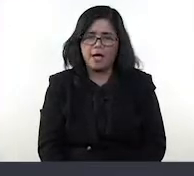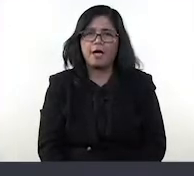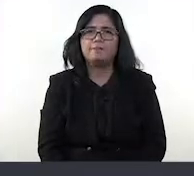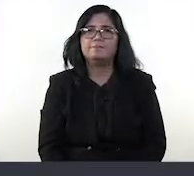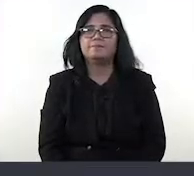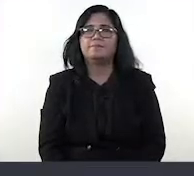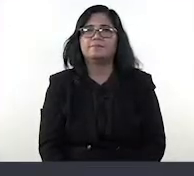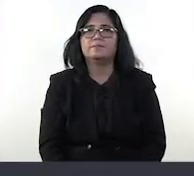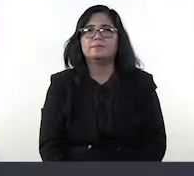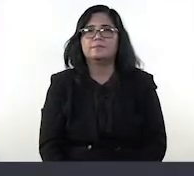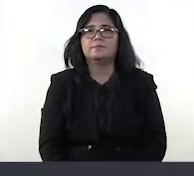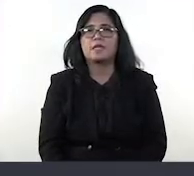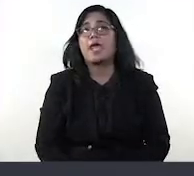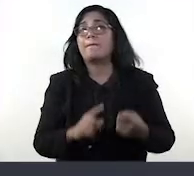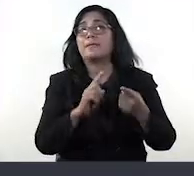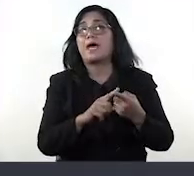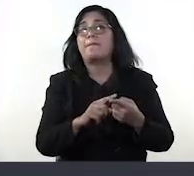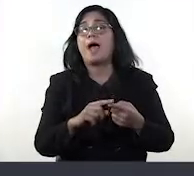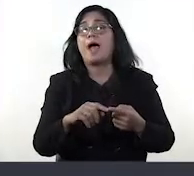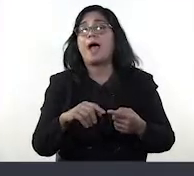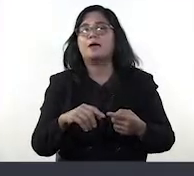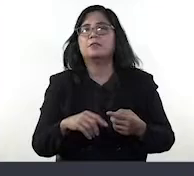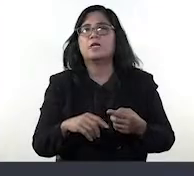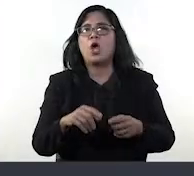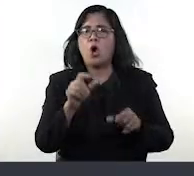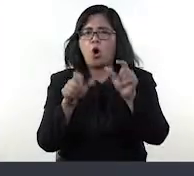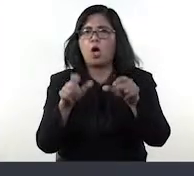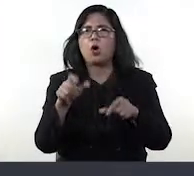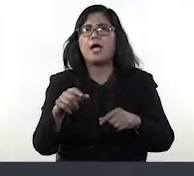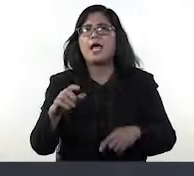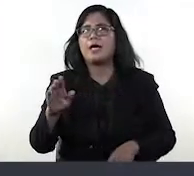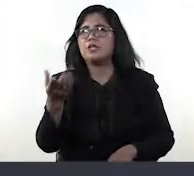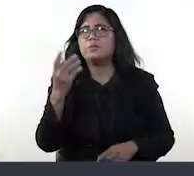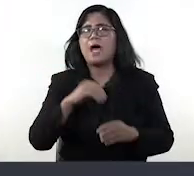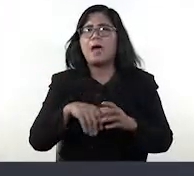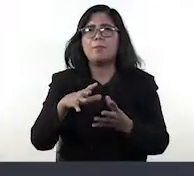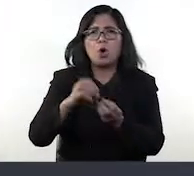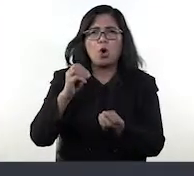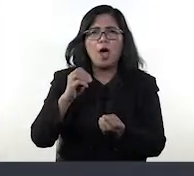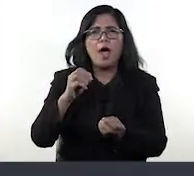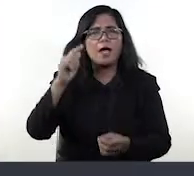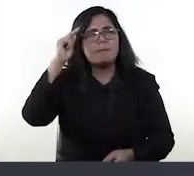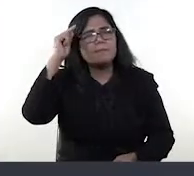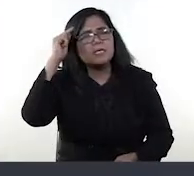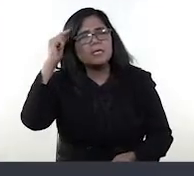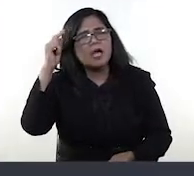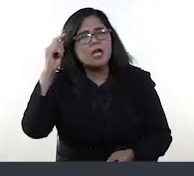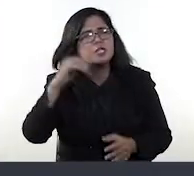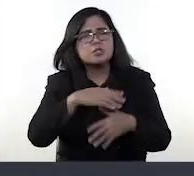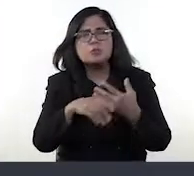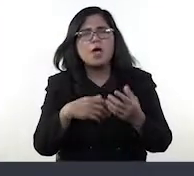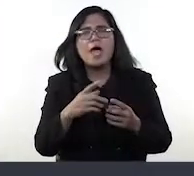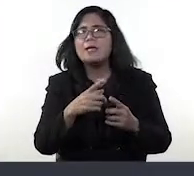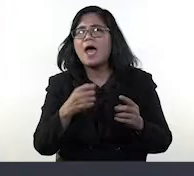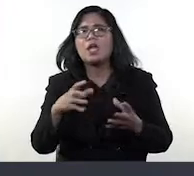catat disini ada beberapa Hai yang pertama karena orang yang hidup dalam Euro akan memikirkan hal-hal yang dari